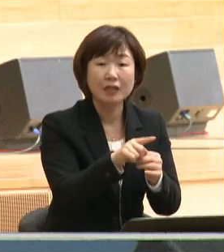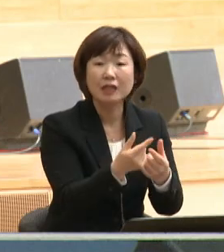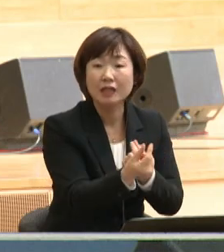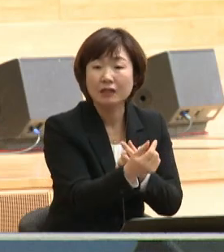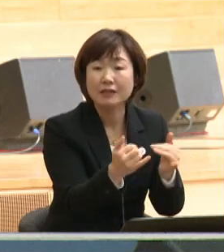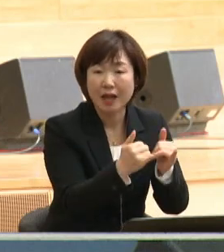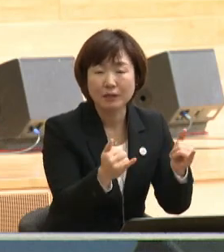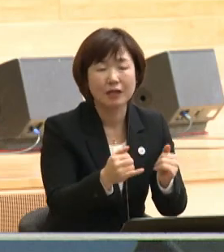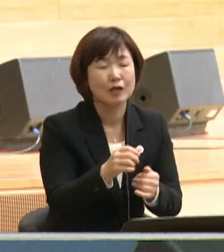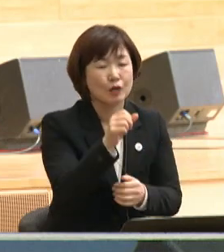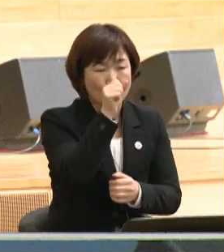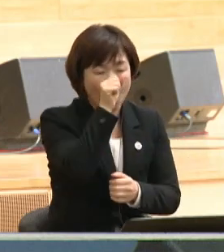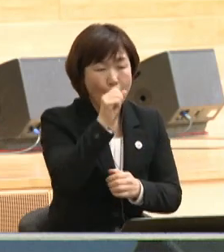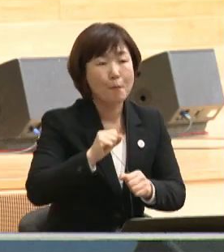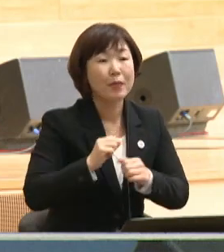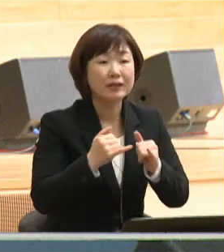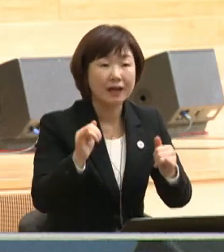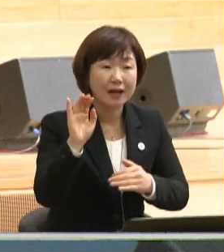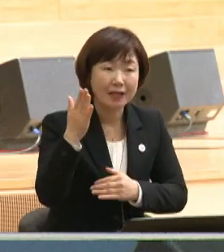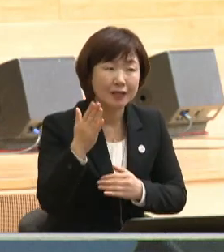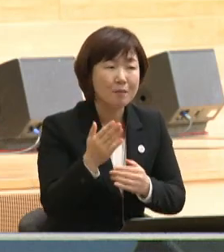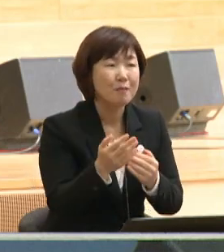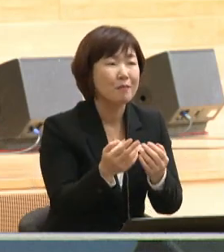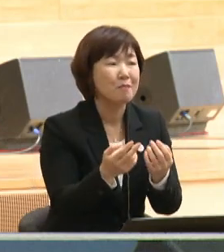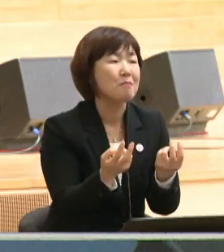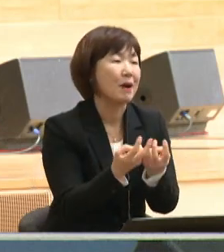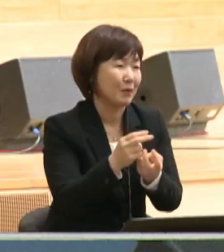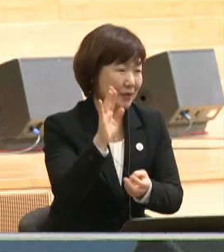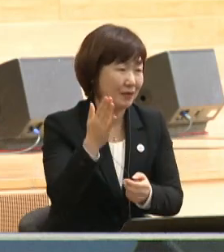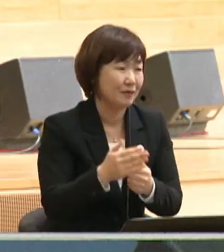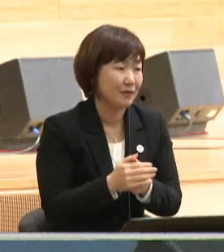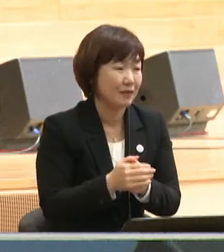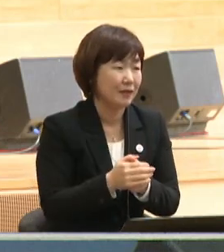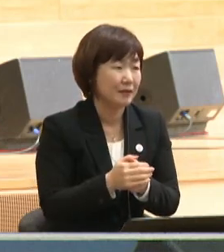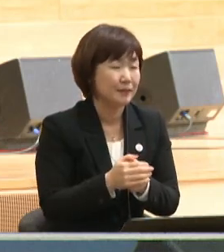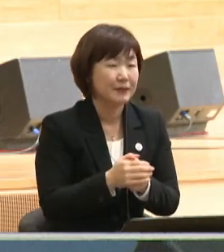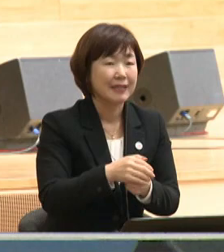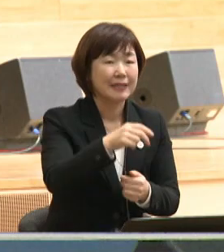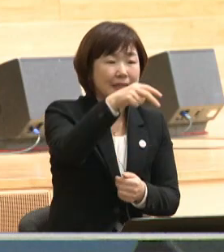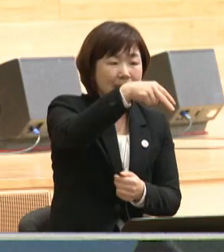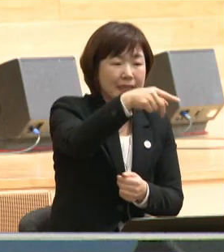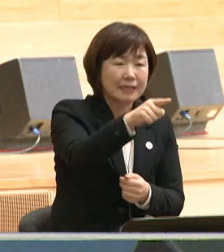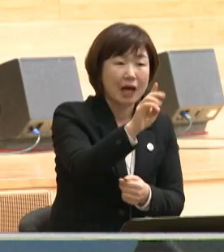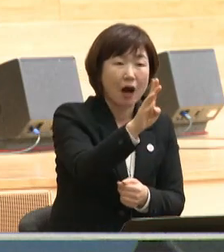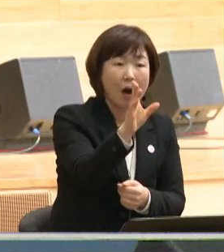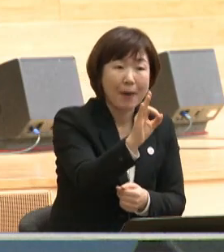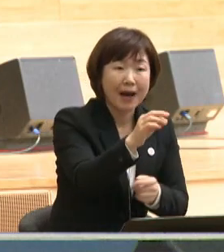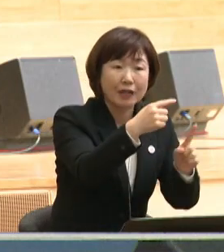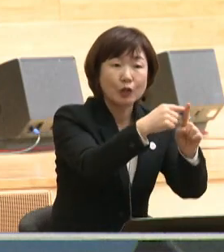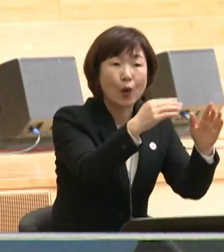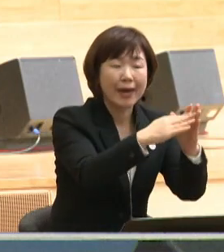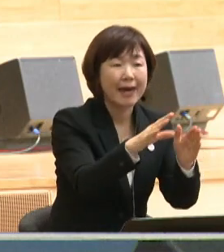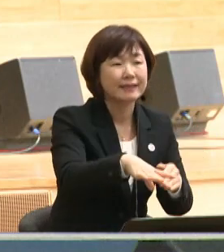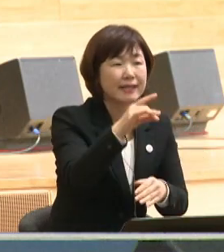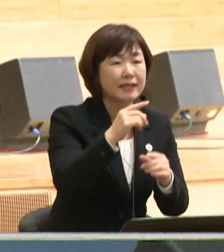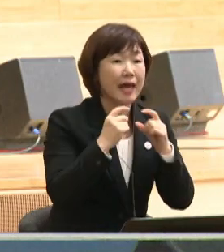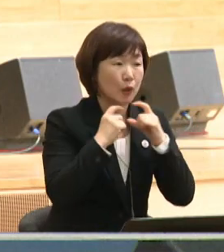좋은 병사들이라는 것입니다 서방교회 최초의 교부 테르툴리아누스는